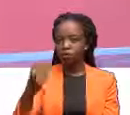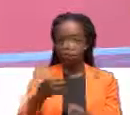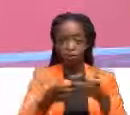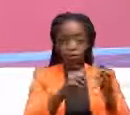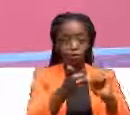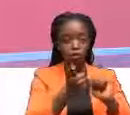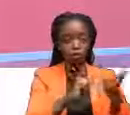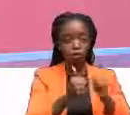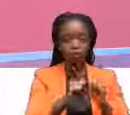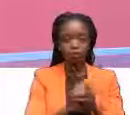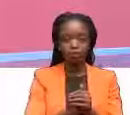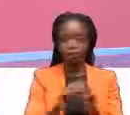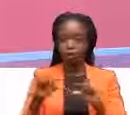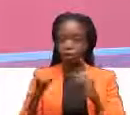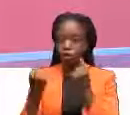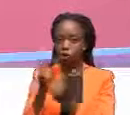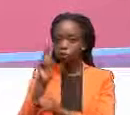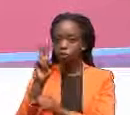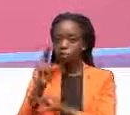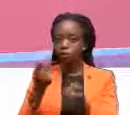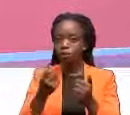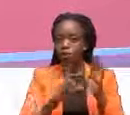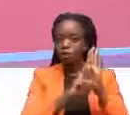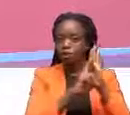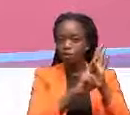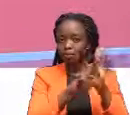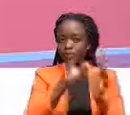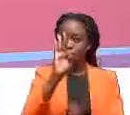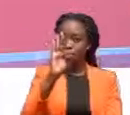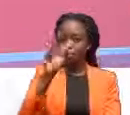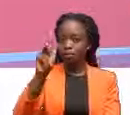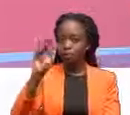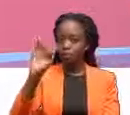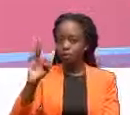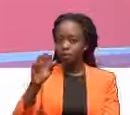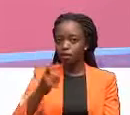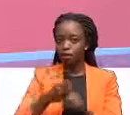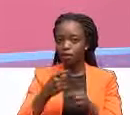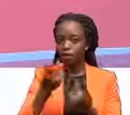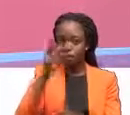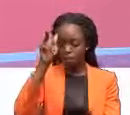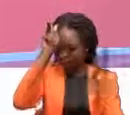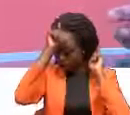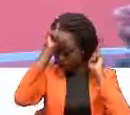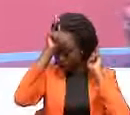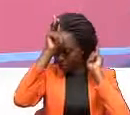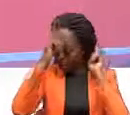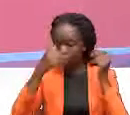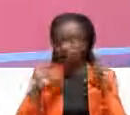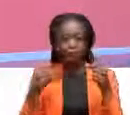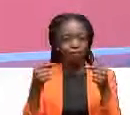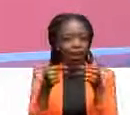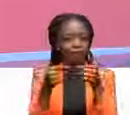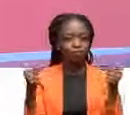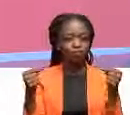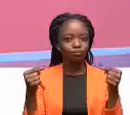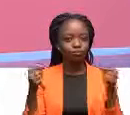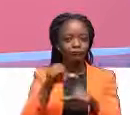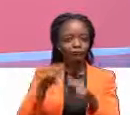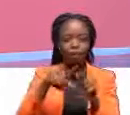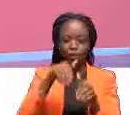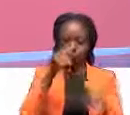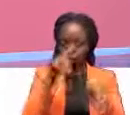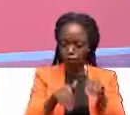Michezoni ni kwamba makundi mawili ya shirikisho la soka nchini FKF kutoka tawi la Kakamega yametofautiana kuhusiana na uchaguzi